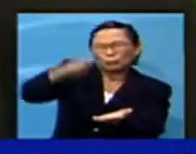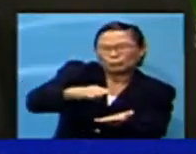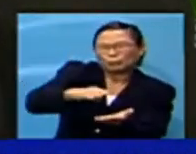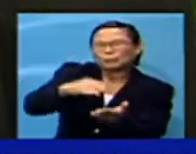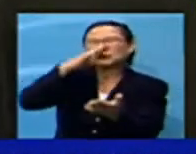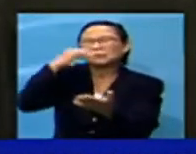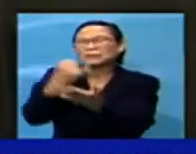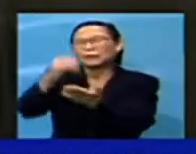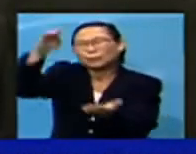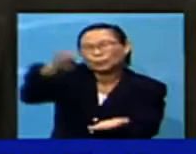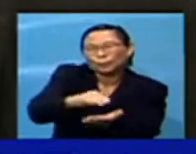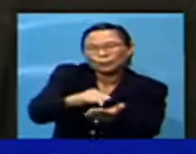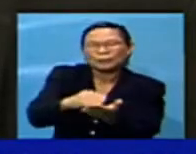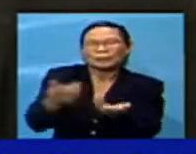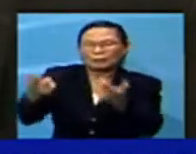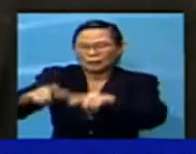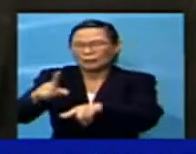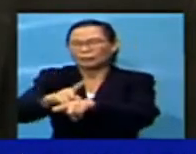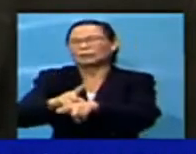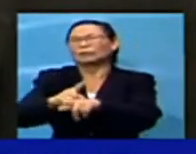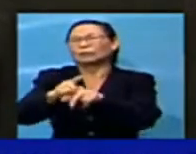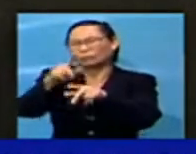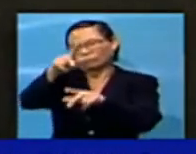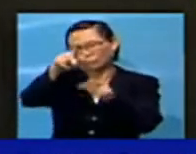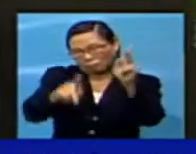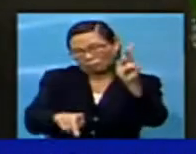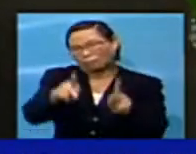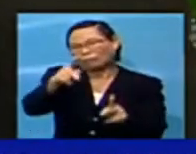Islam sejajar dengan perkembangan semasa.